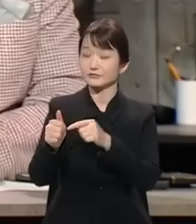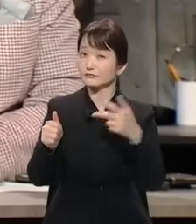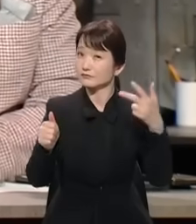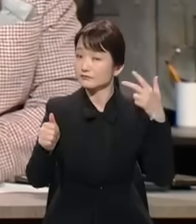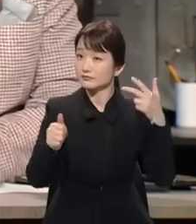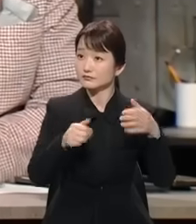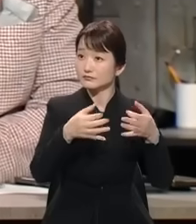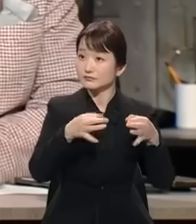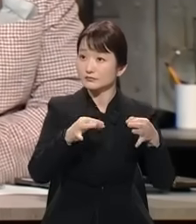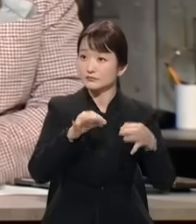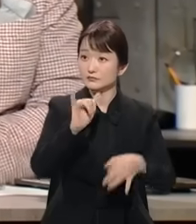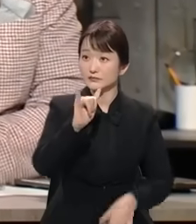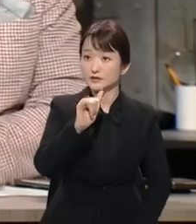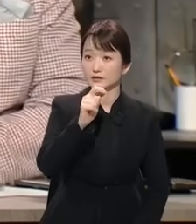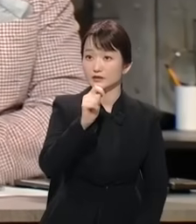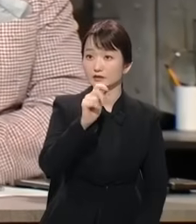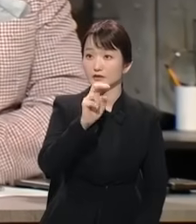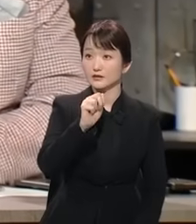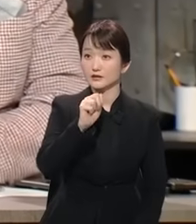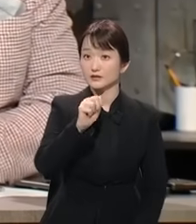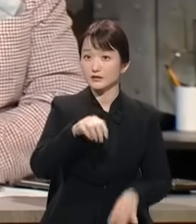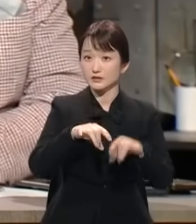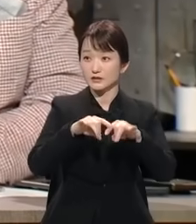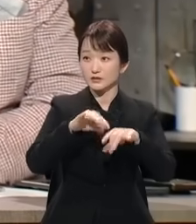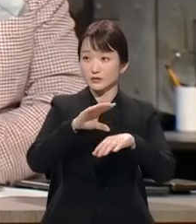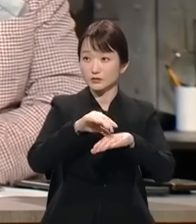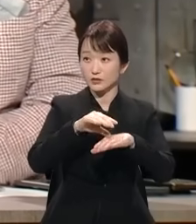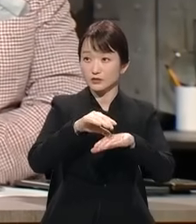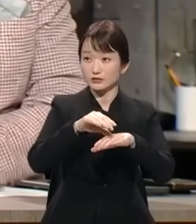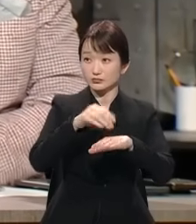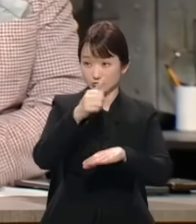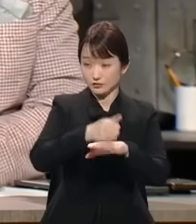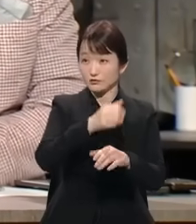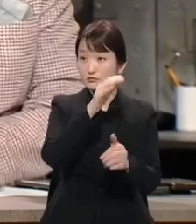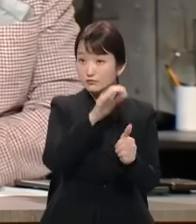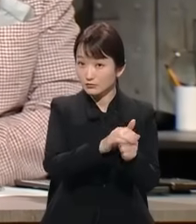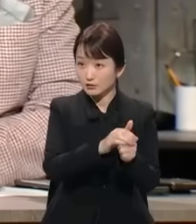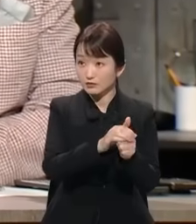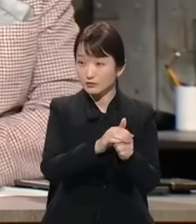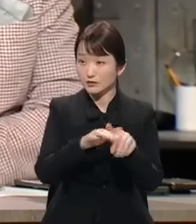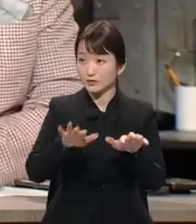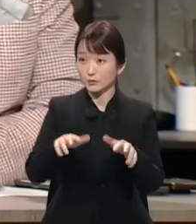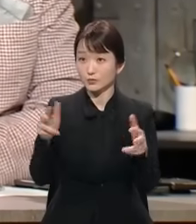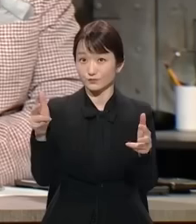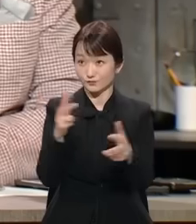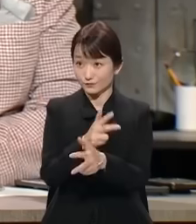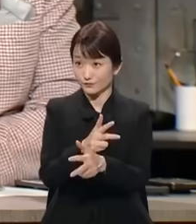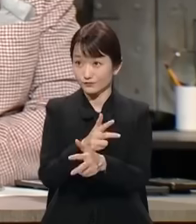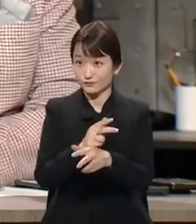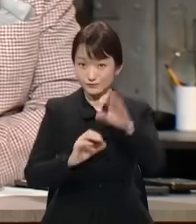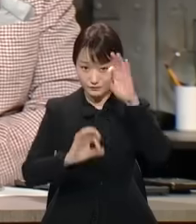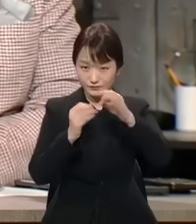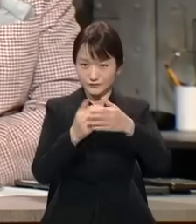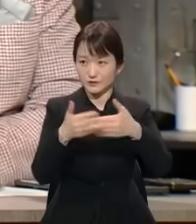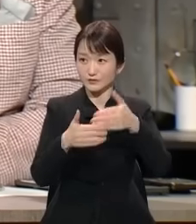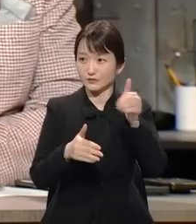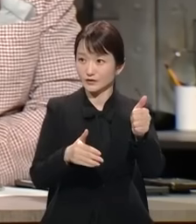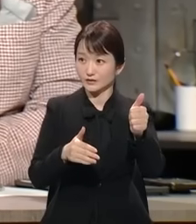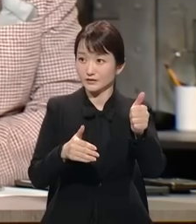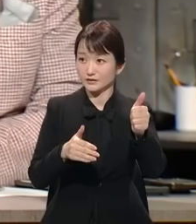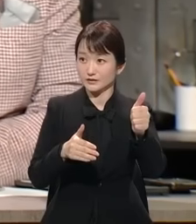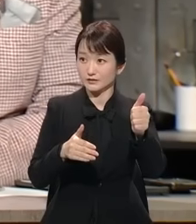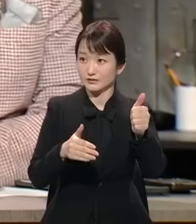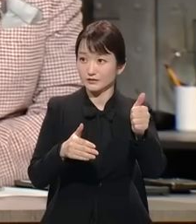금요일 날 YTN 라디오 진행을 이제 막방을 하시고 네. 아, 이번 주부터 사건 반장에 일주일 내내